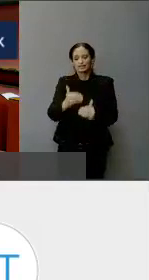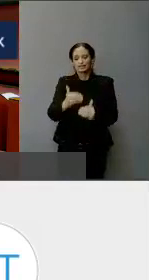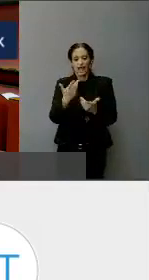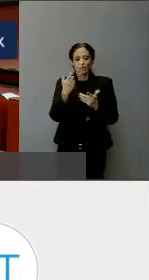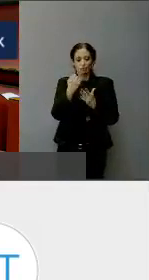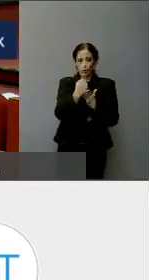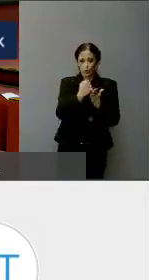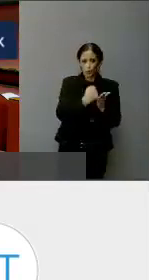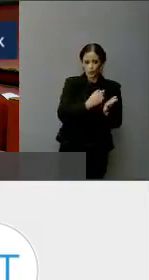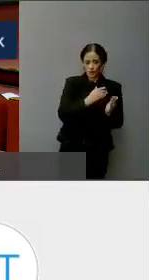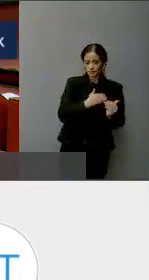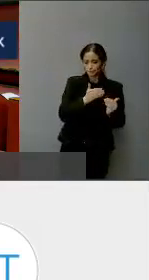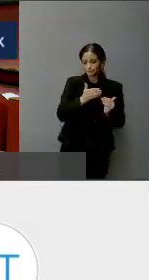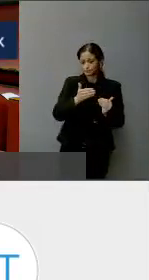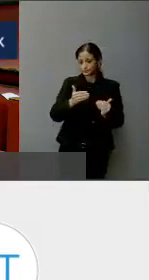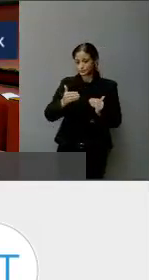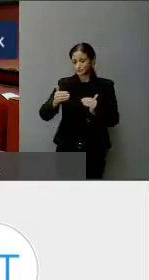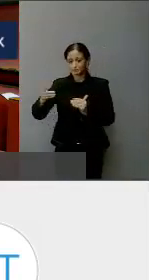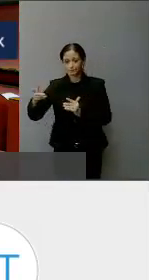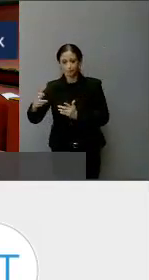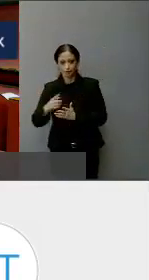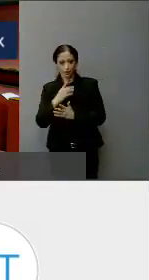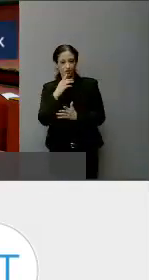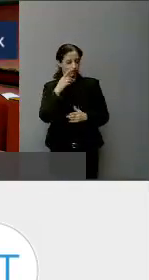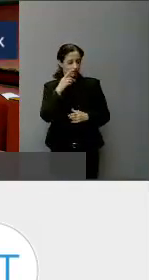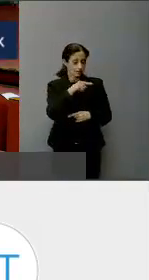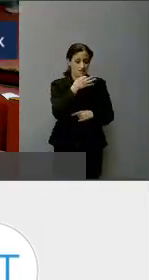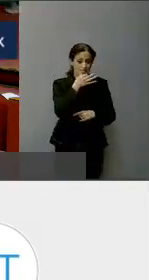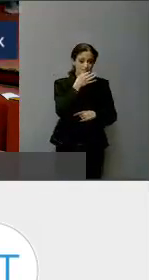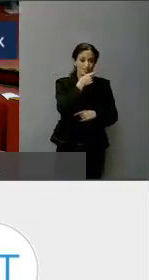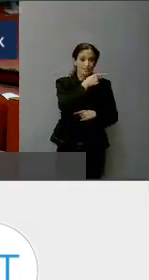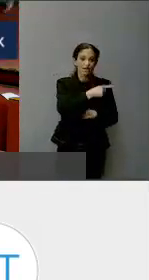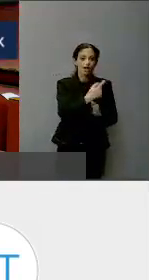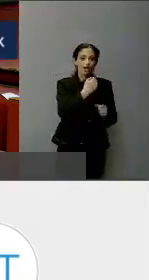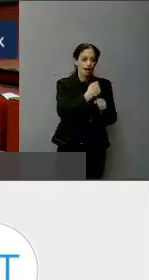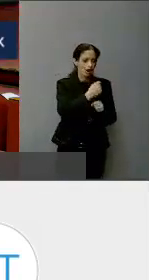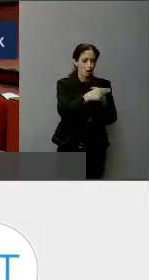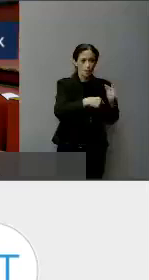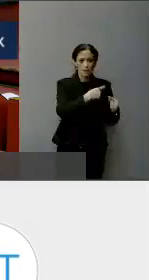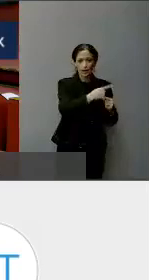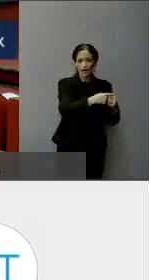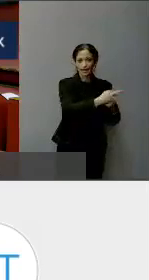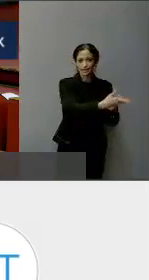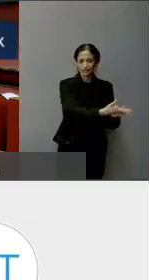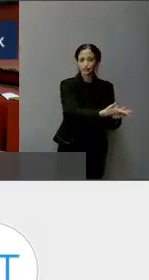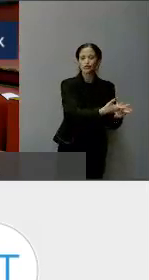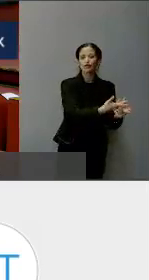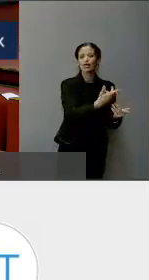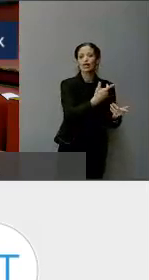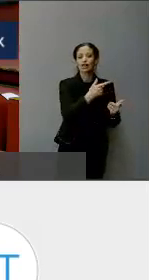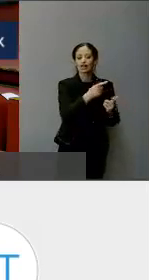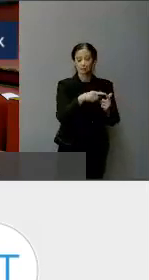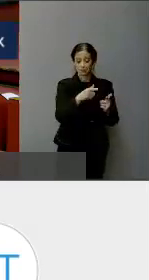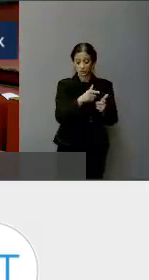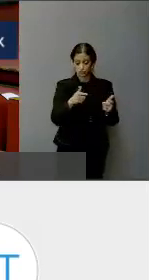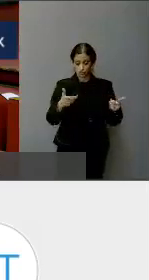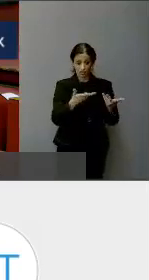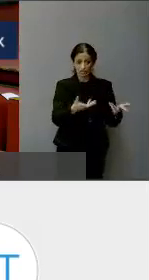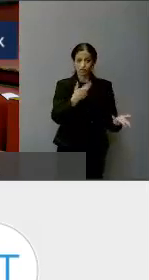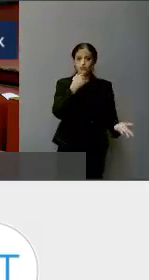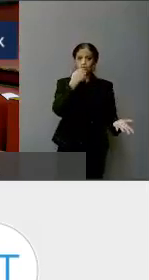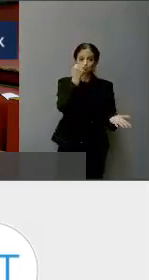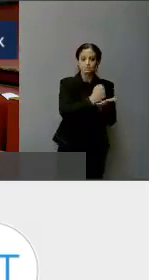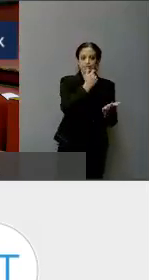documento non certificano che poi l'operazione a sicura per la città sicura per il territori non c'è